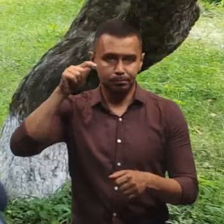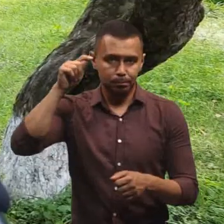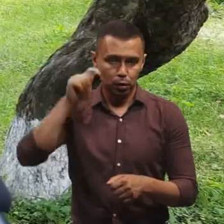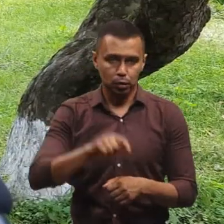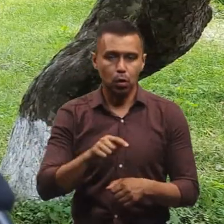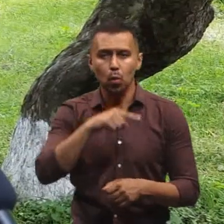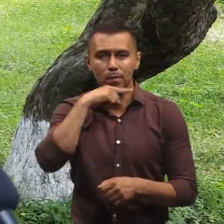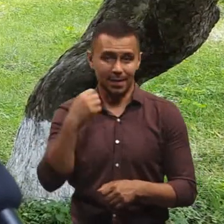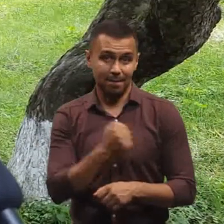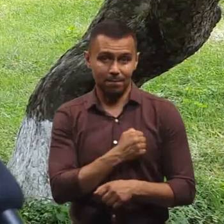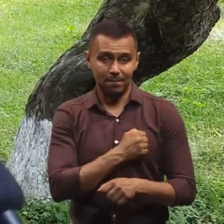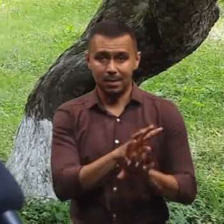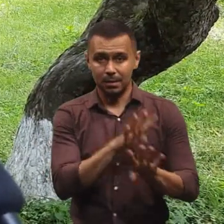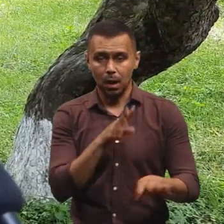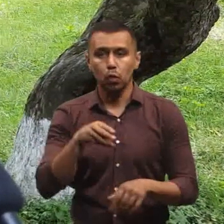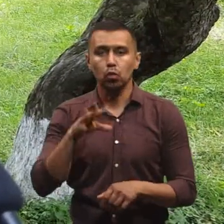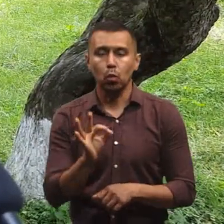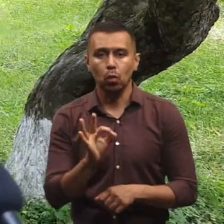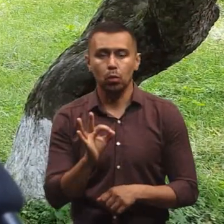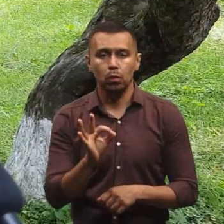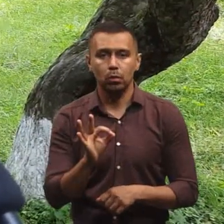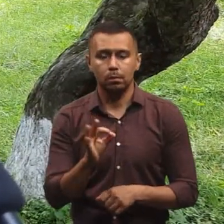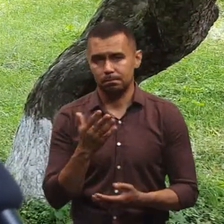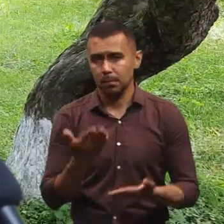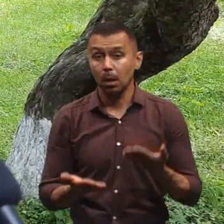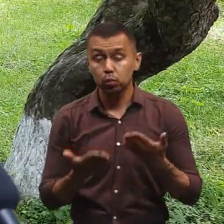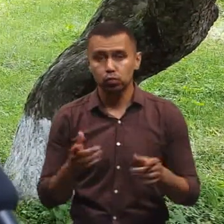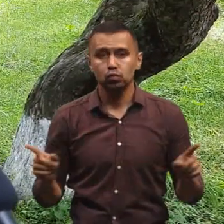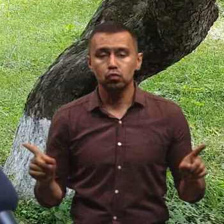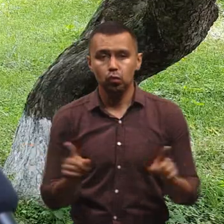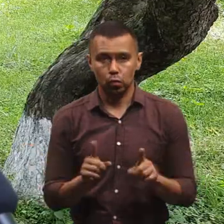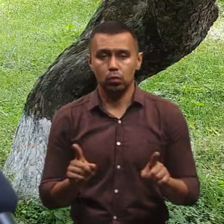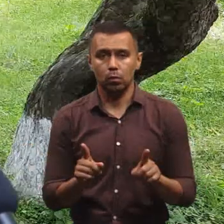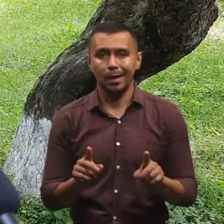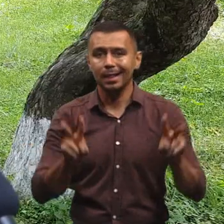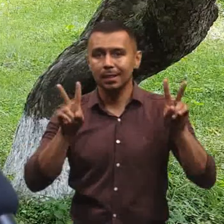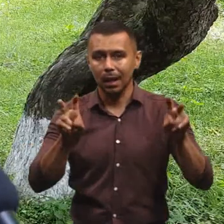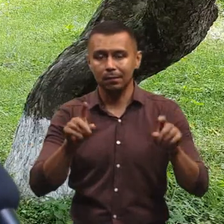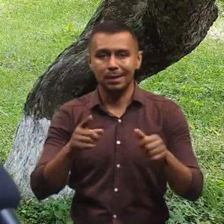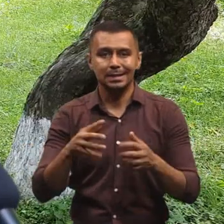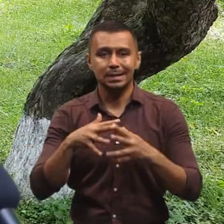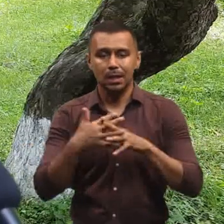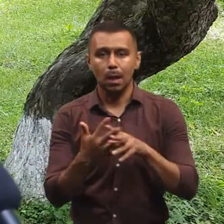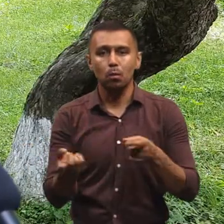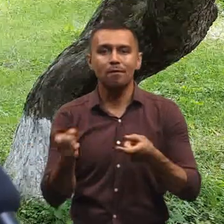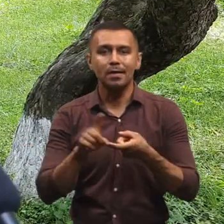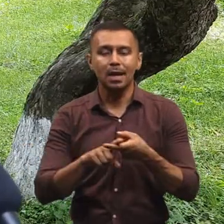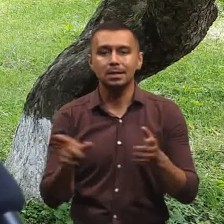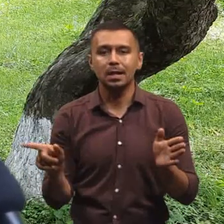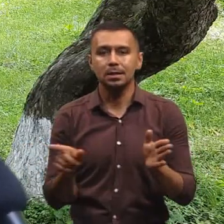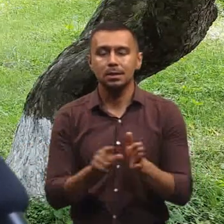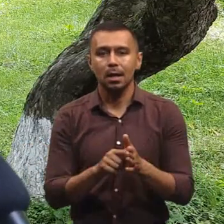завойовники то мабуть що назва села пов'язана з